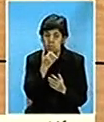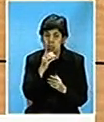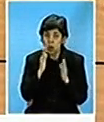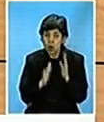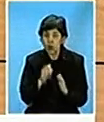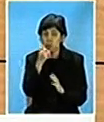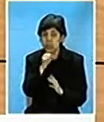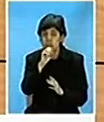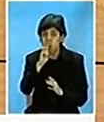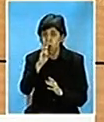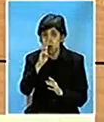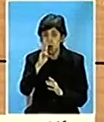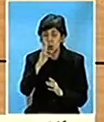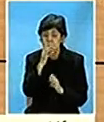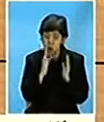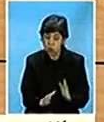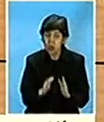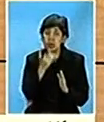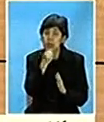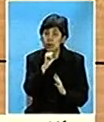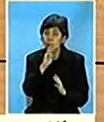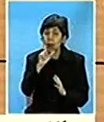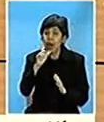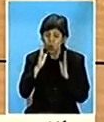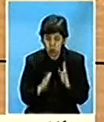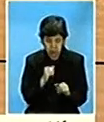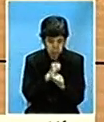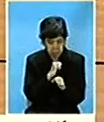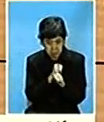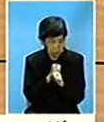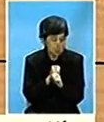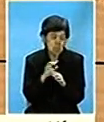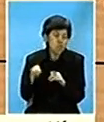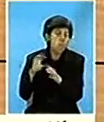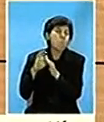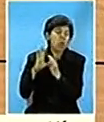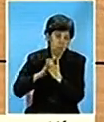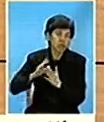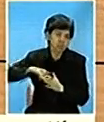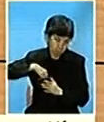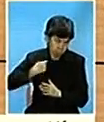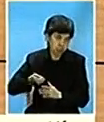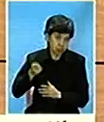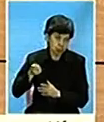ที่ทำงานเสียภาษีจะได้รับสิทธิ์ในส่วนนี้นะครับนอกจาก